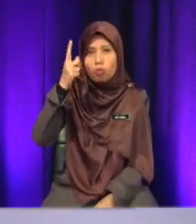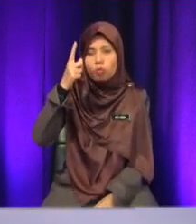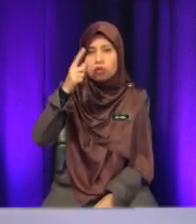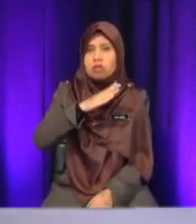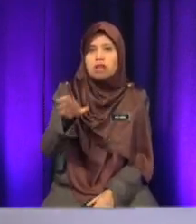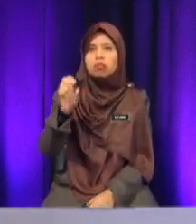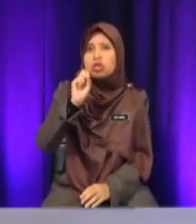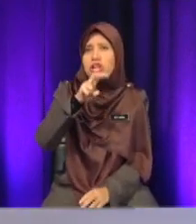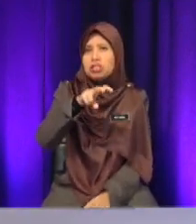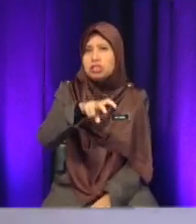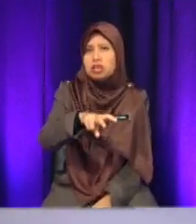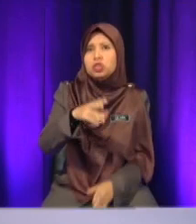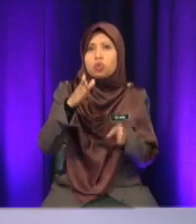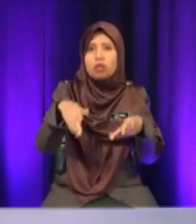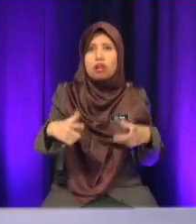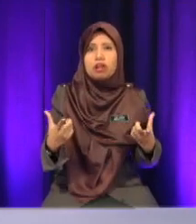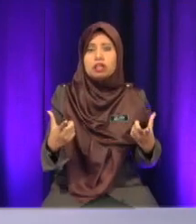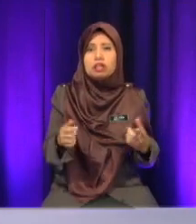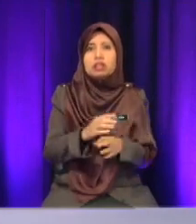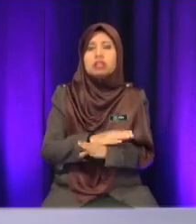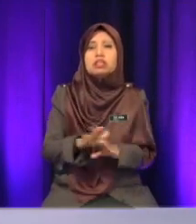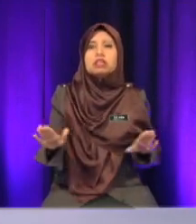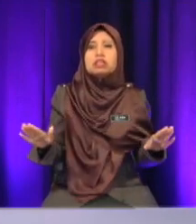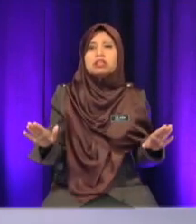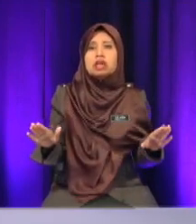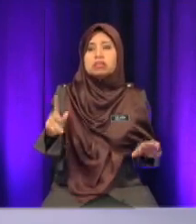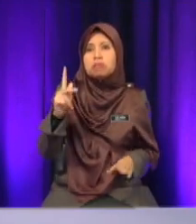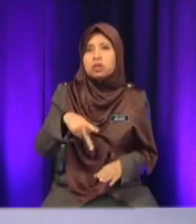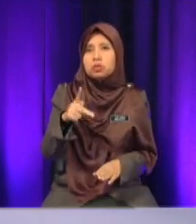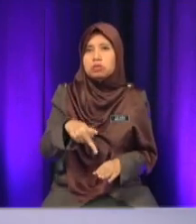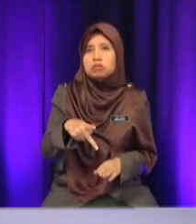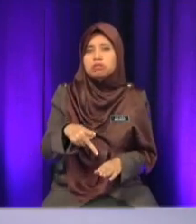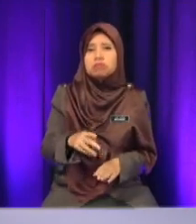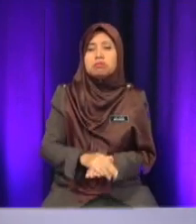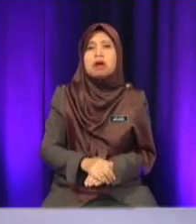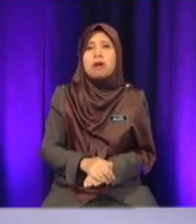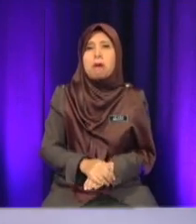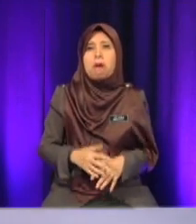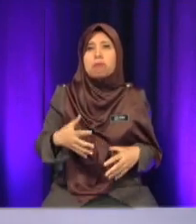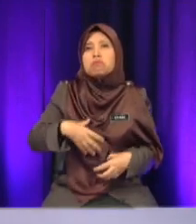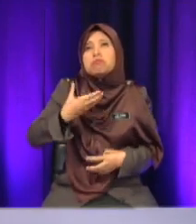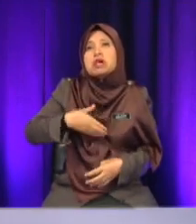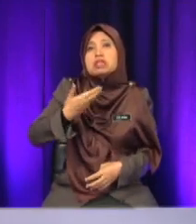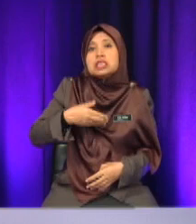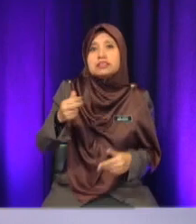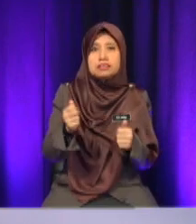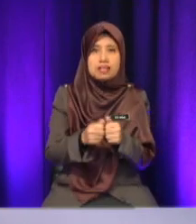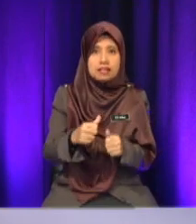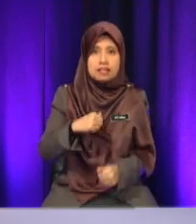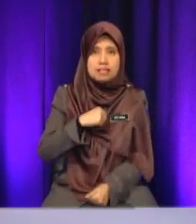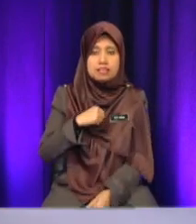orang lain betul dan juga kita tidak patutnya begitu bermegah dengan diri kita yang